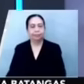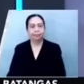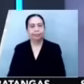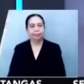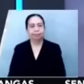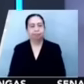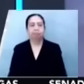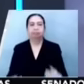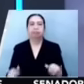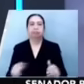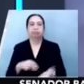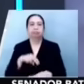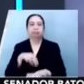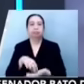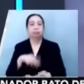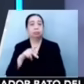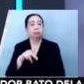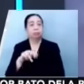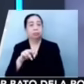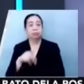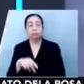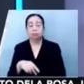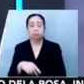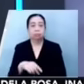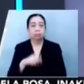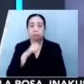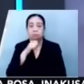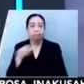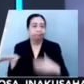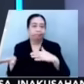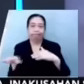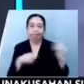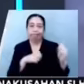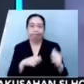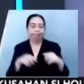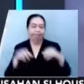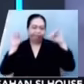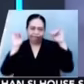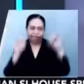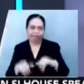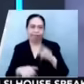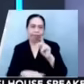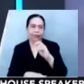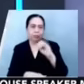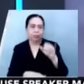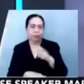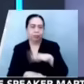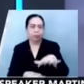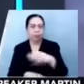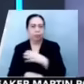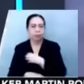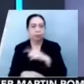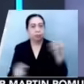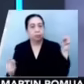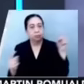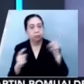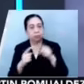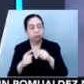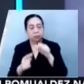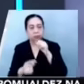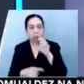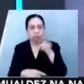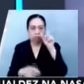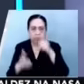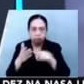Nanindigan naman ang PNP na hindi aalis sa Kingdom of Jesus Christ compound hanggang hindi na-inspeksyon